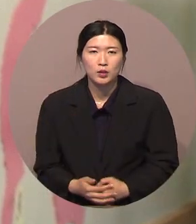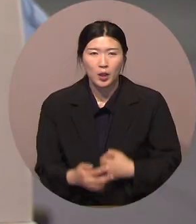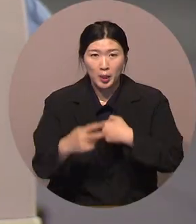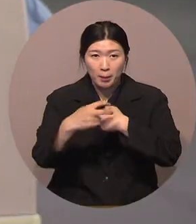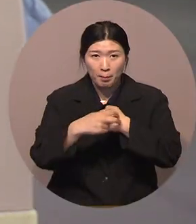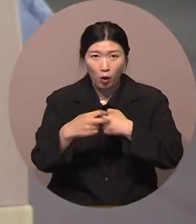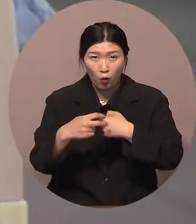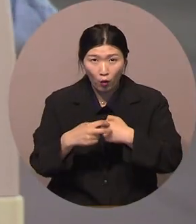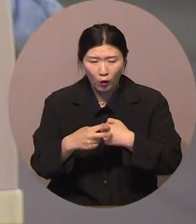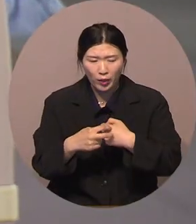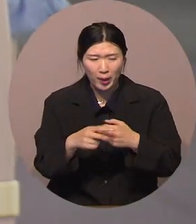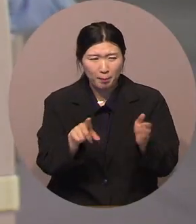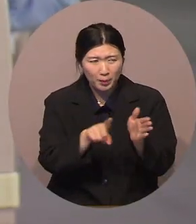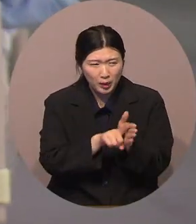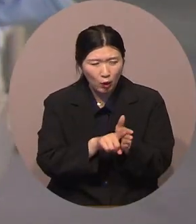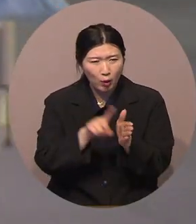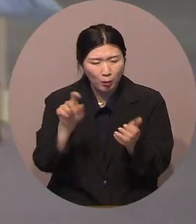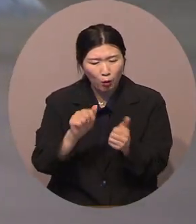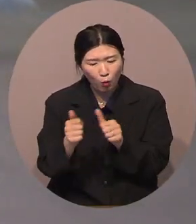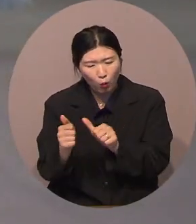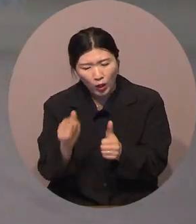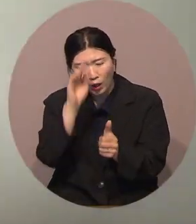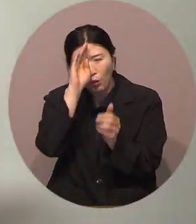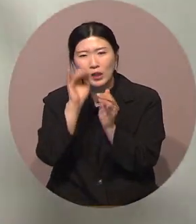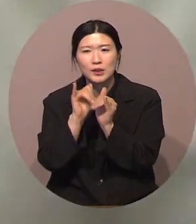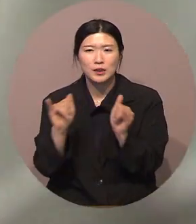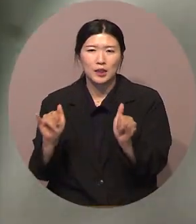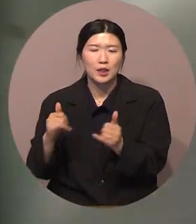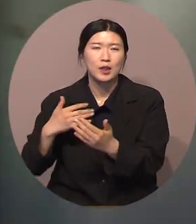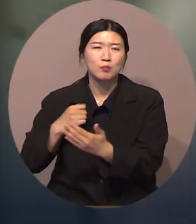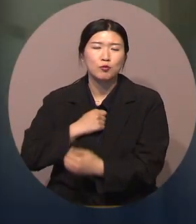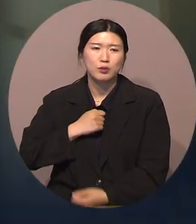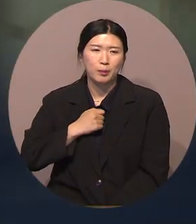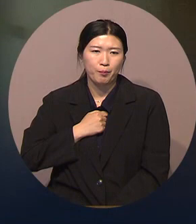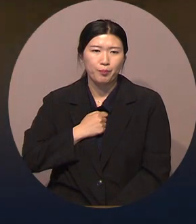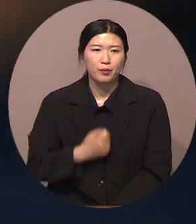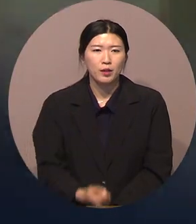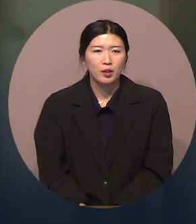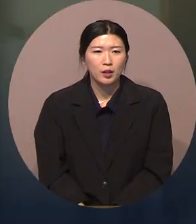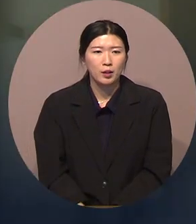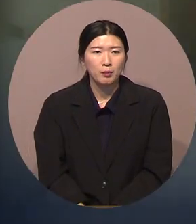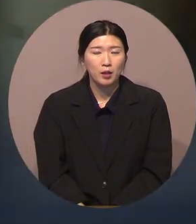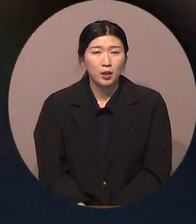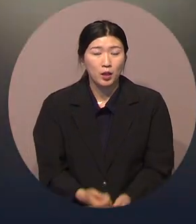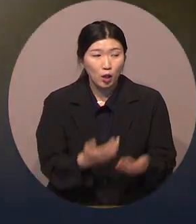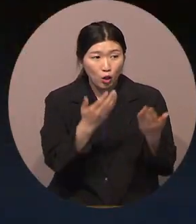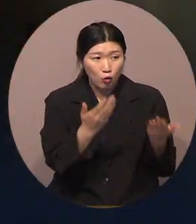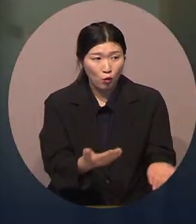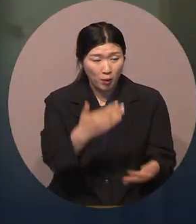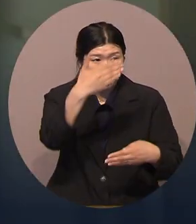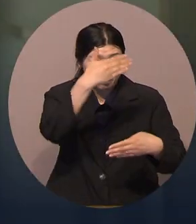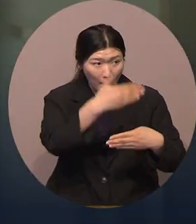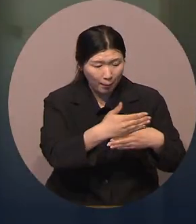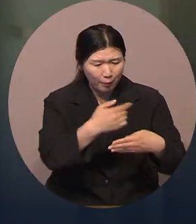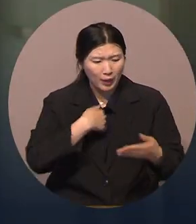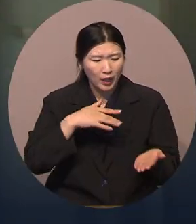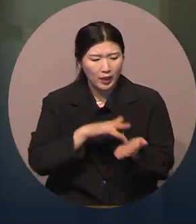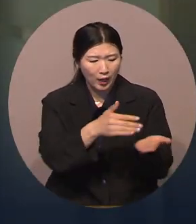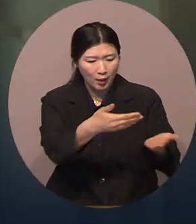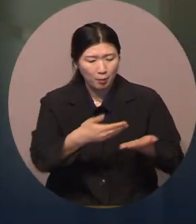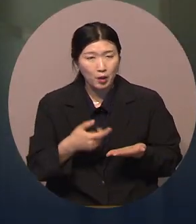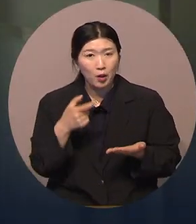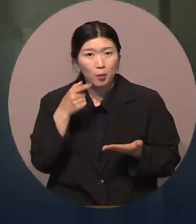중증 환자들은 분통을립니다 파업을 해어 약 우리가를 못받고 처방전을